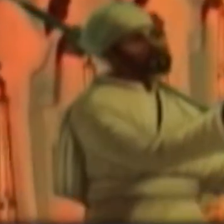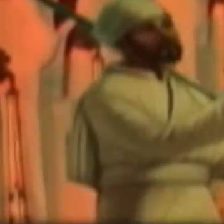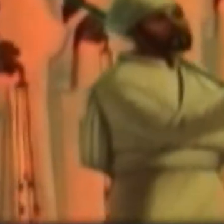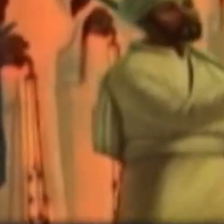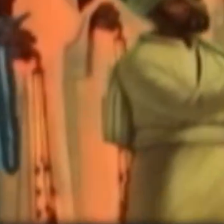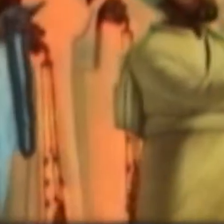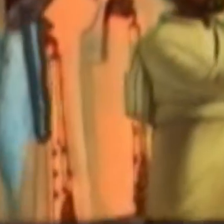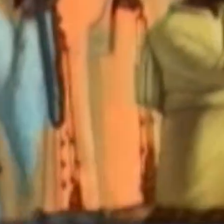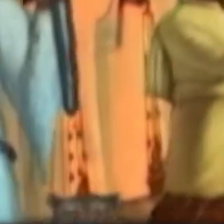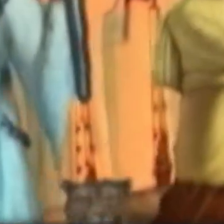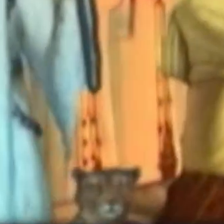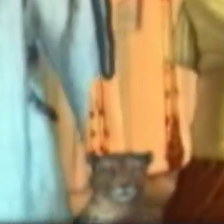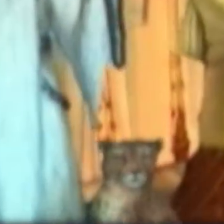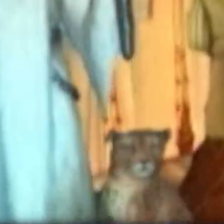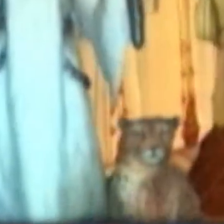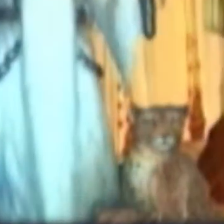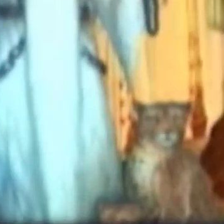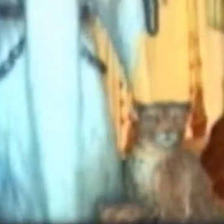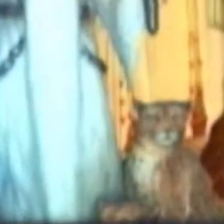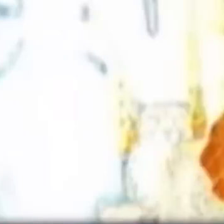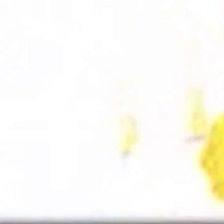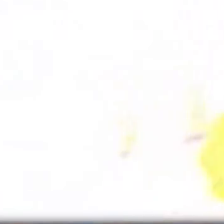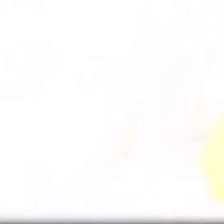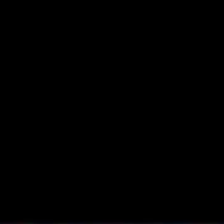ለሞት ለእለ ውስተ